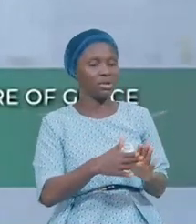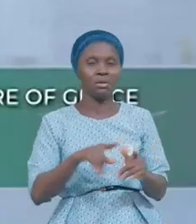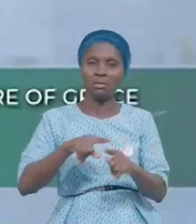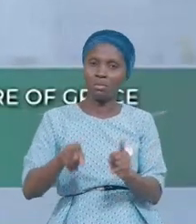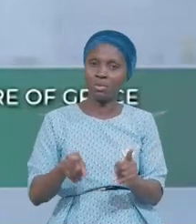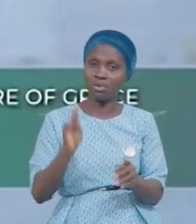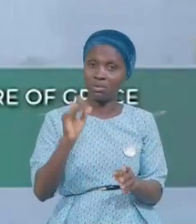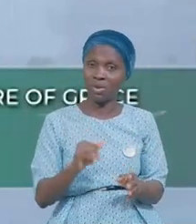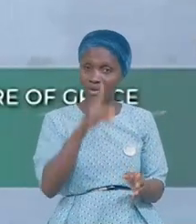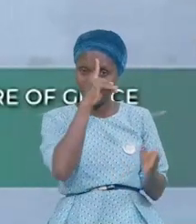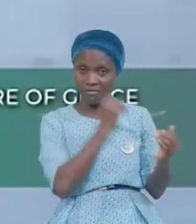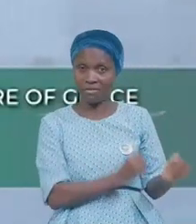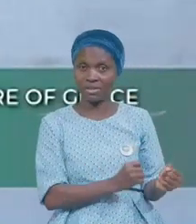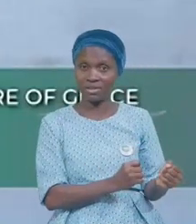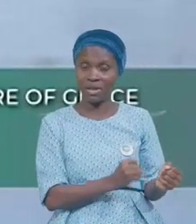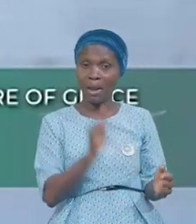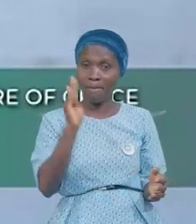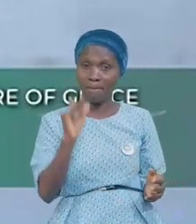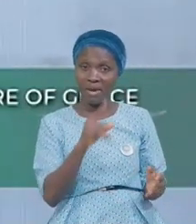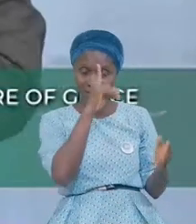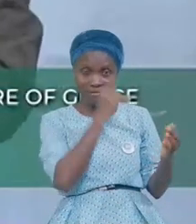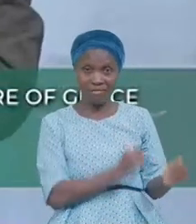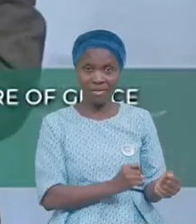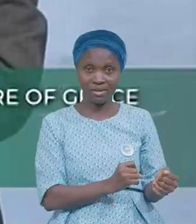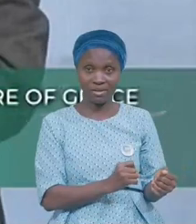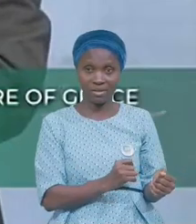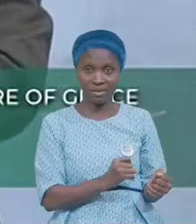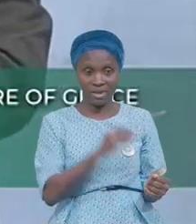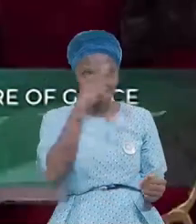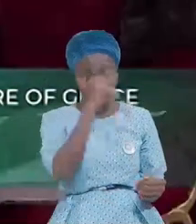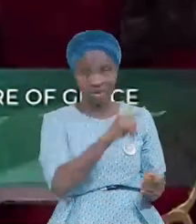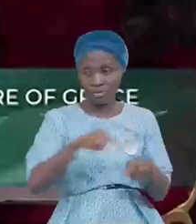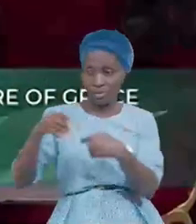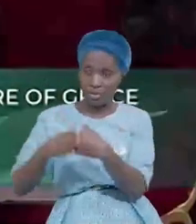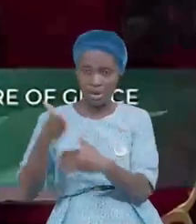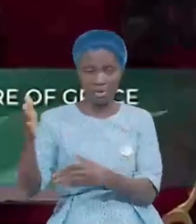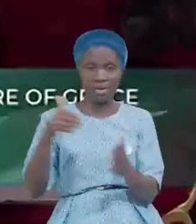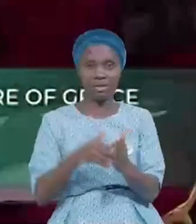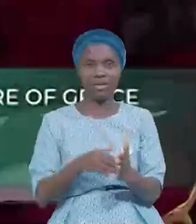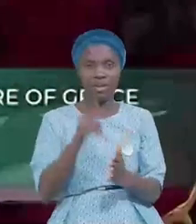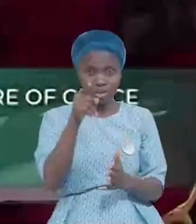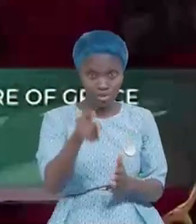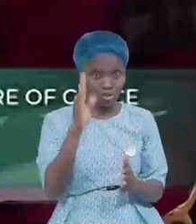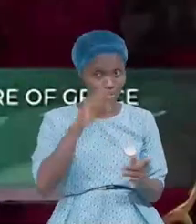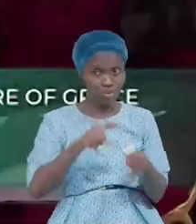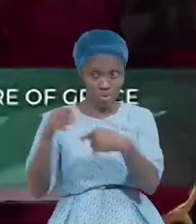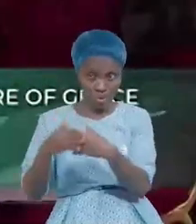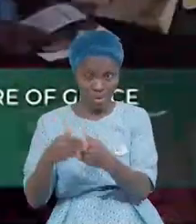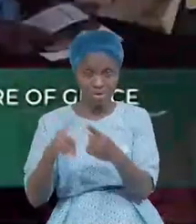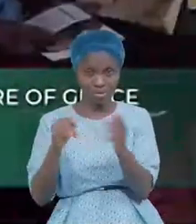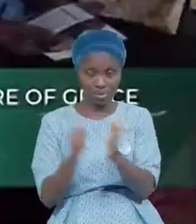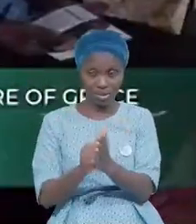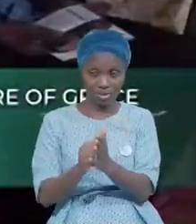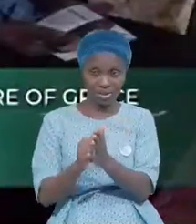Mais pas la foi, pas la foi. Il est reparti encore. Et tu retourneras encore au même